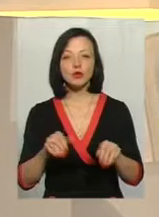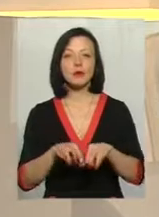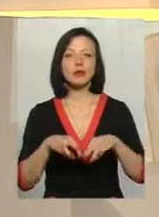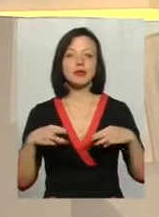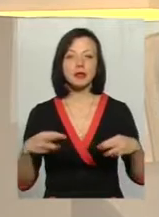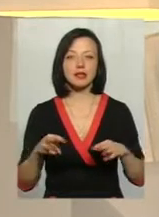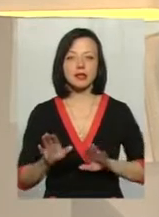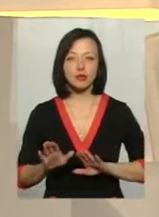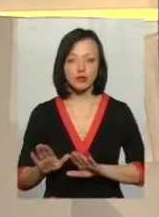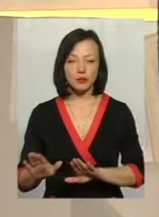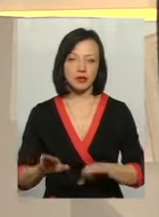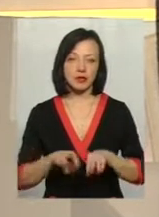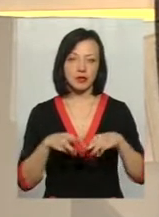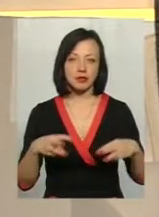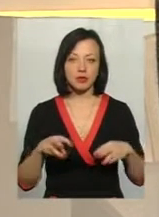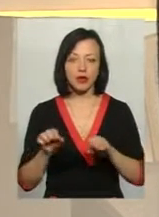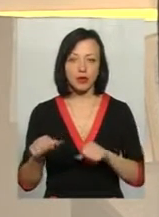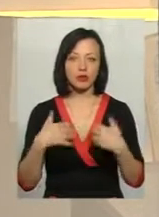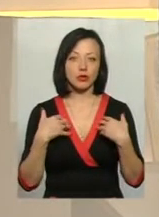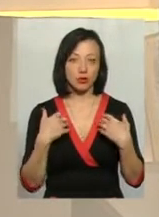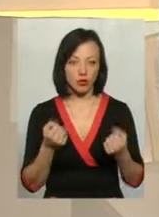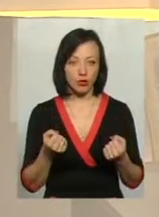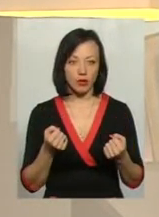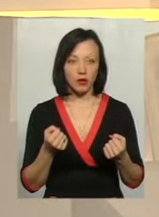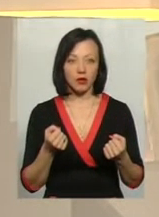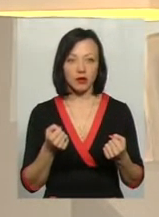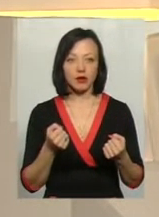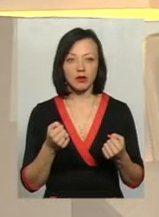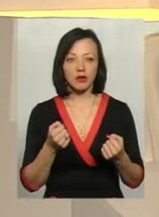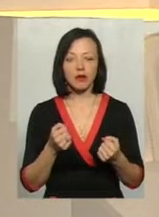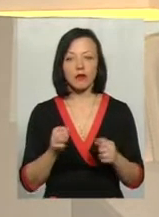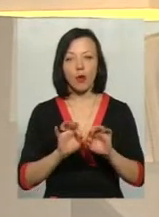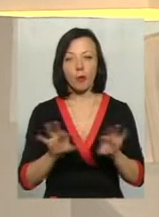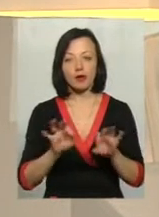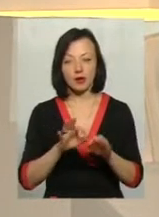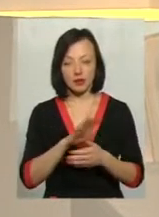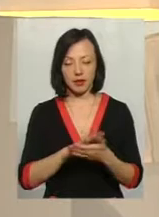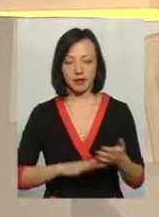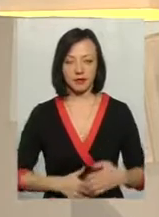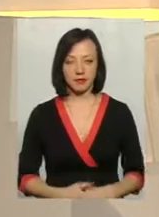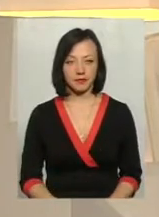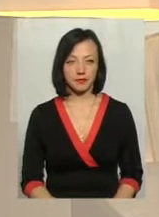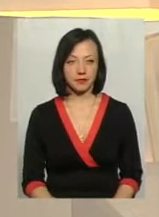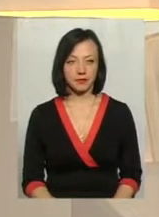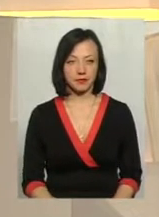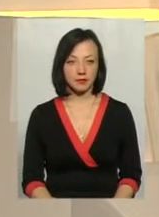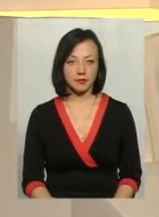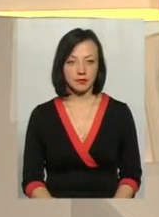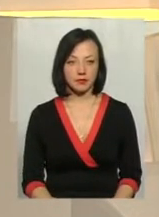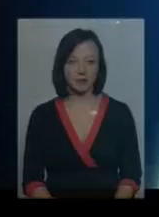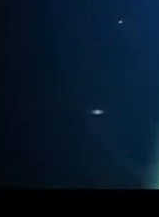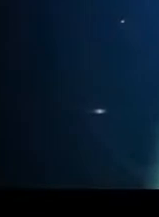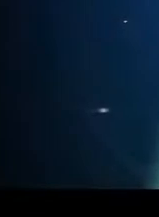уст заступника міністра охорони здоров'я Романа Ілика в коментарі, і далі